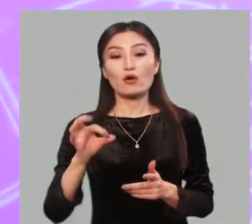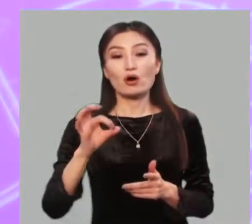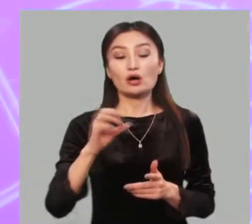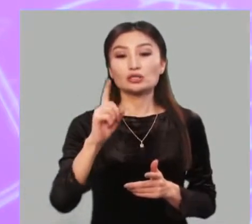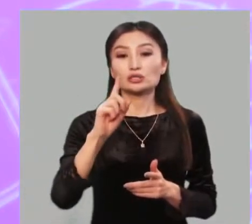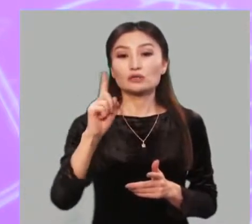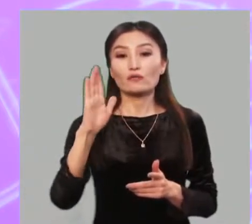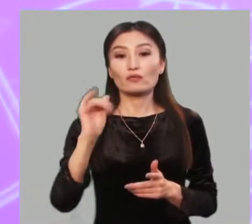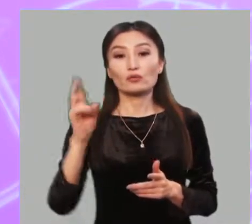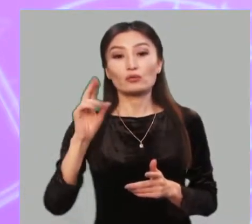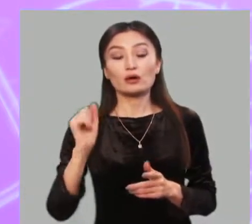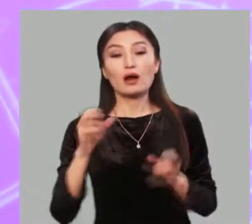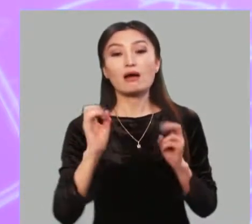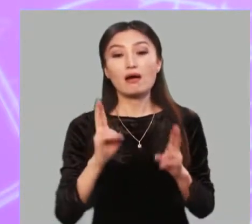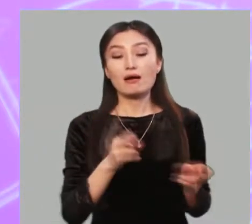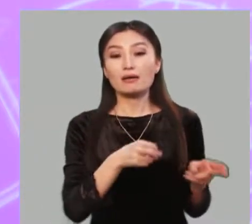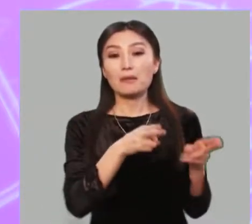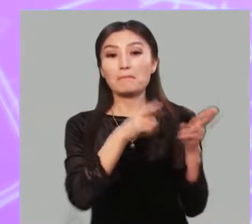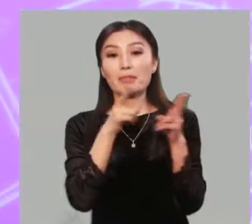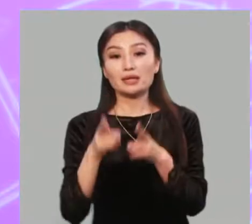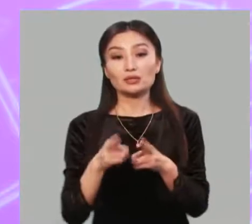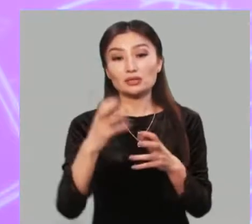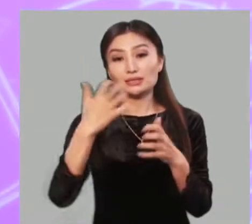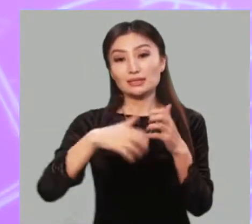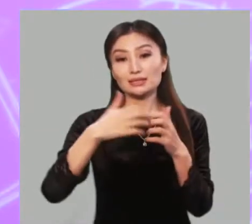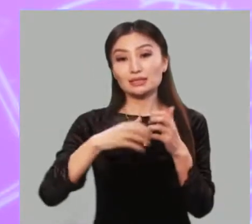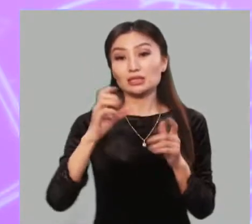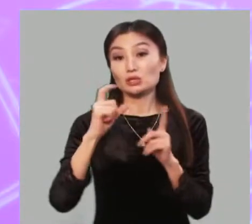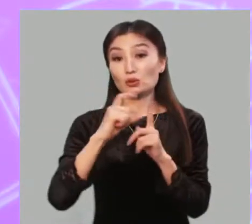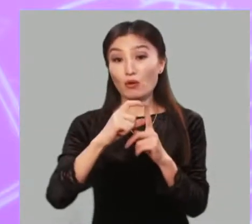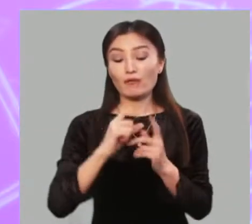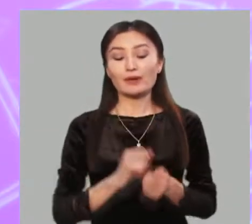переносить слова с мягким знаком в середине слова.